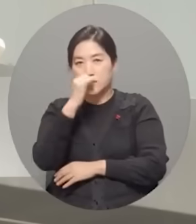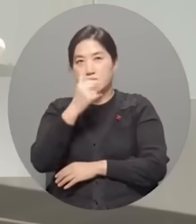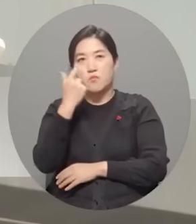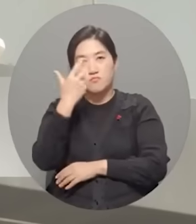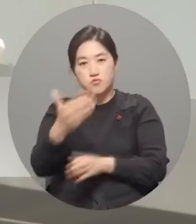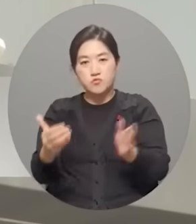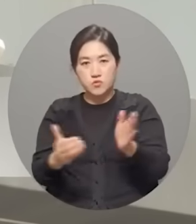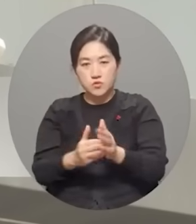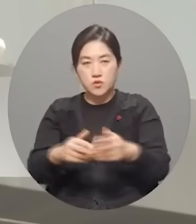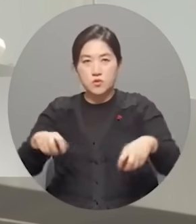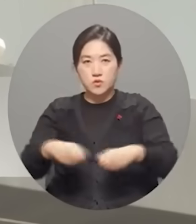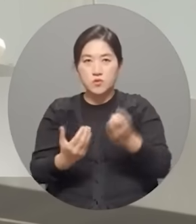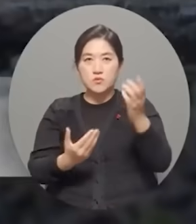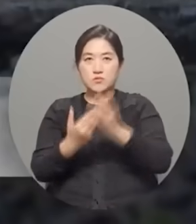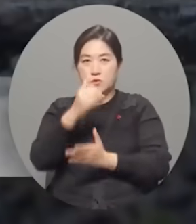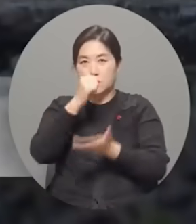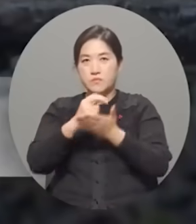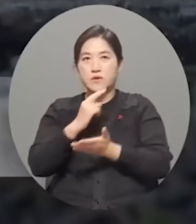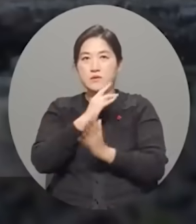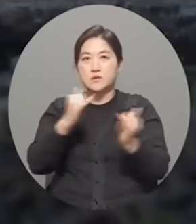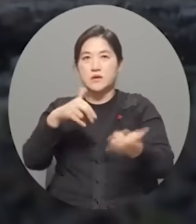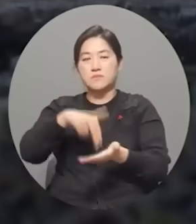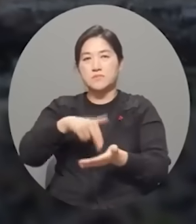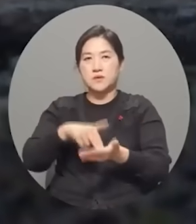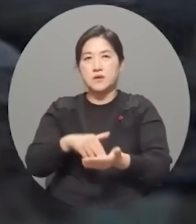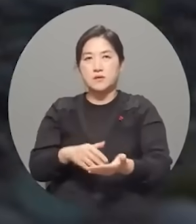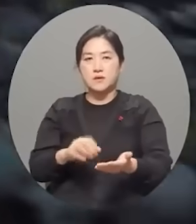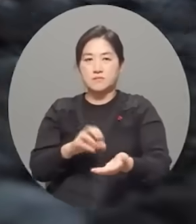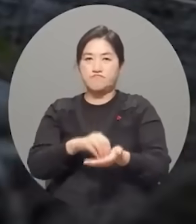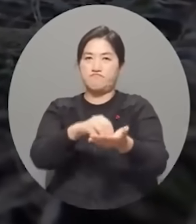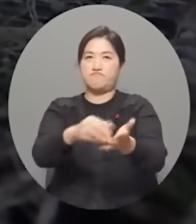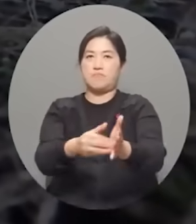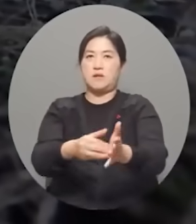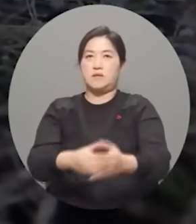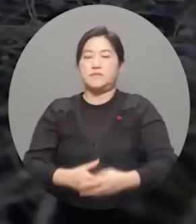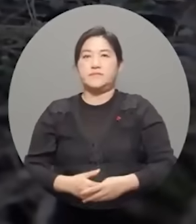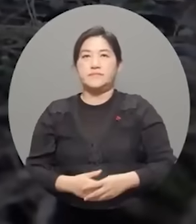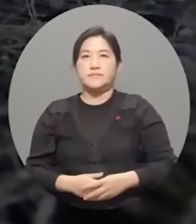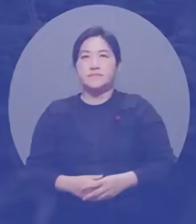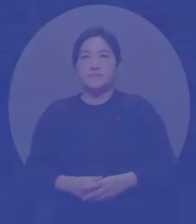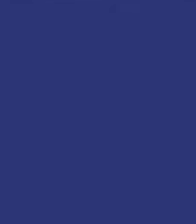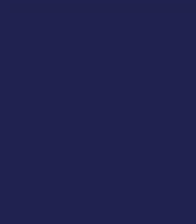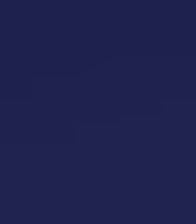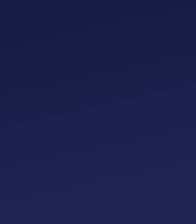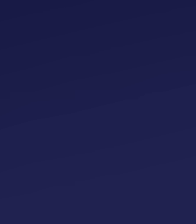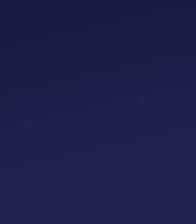물은 뒤 교통사고 피의자로 입건했습니다. MBC 뉴스 이재욱입니다.